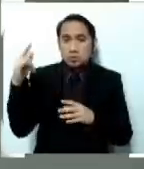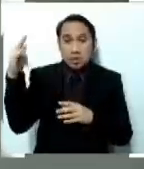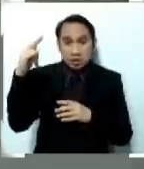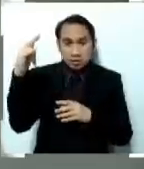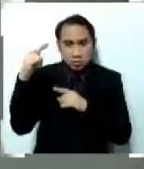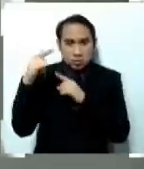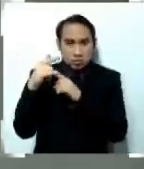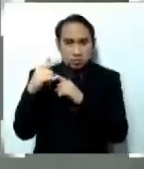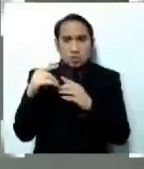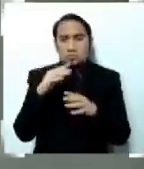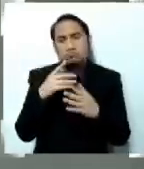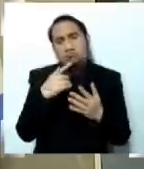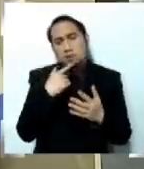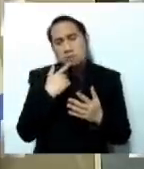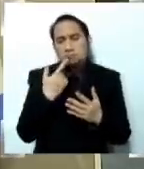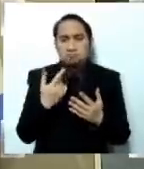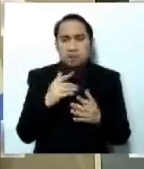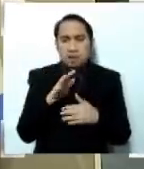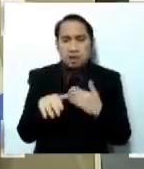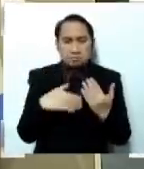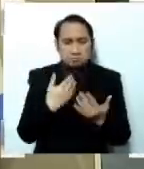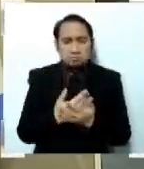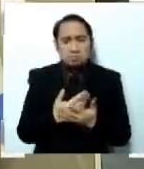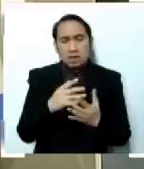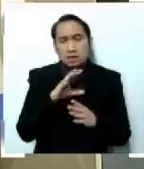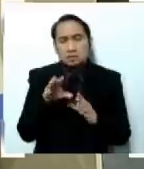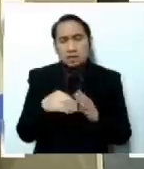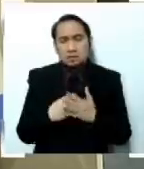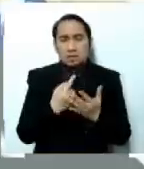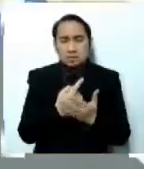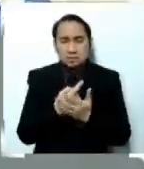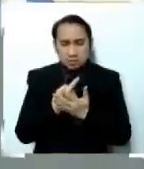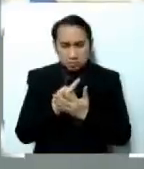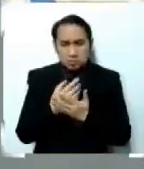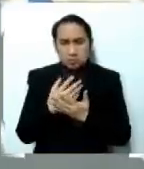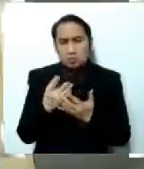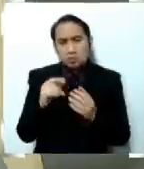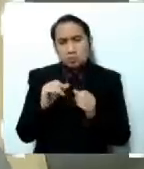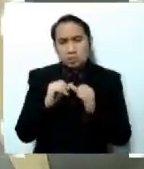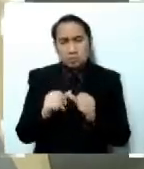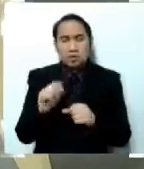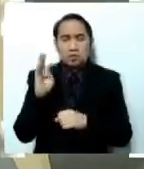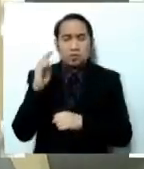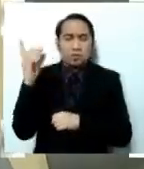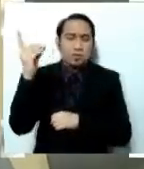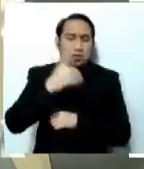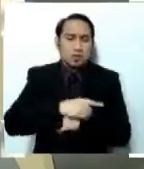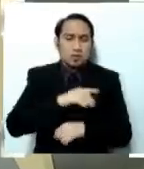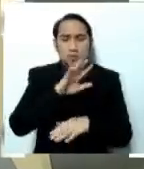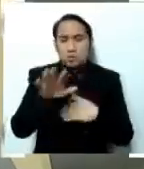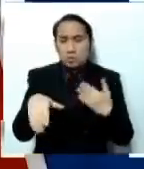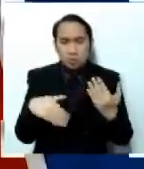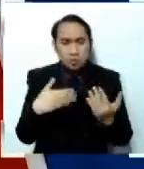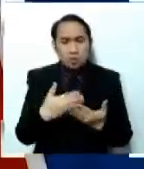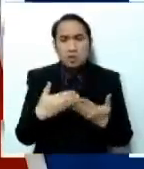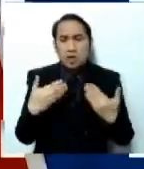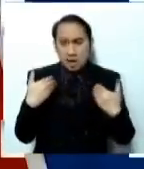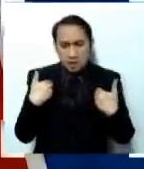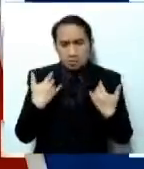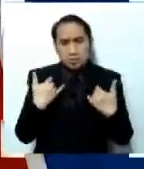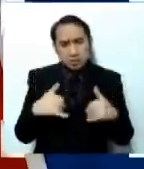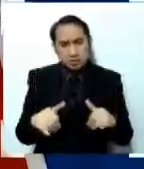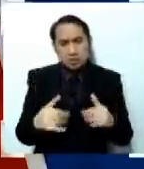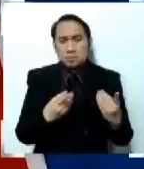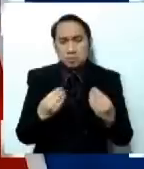So kung negative sila, tuloy yung kanilang quarantine period na 14 days. Lahat naman sila dumaan sa parehong proseso nitong dalawa. Sa